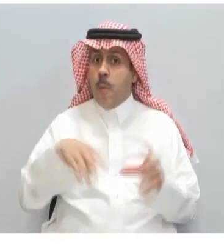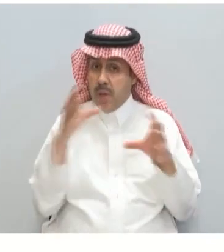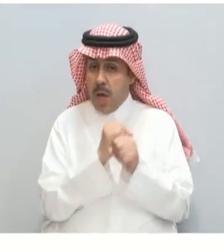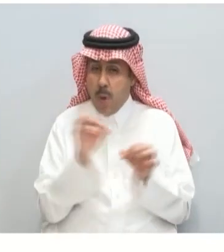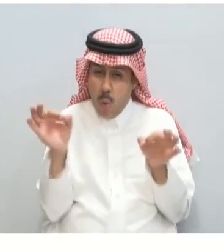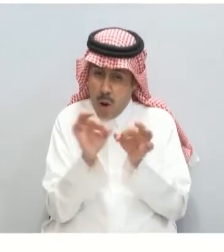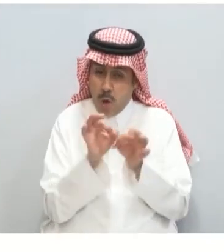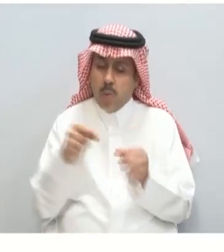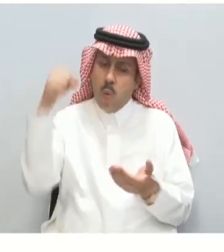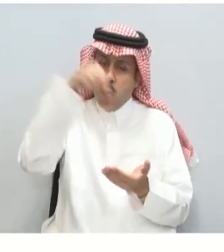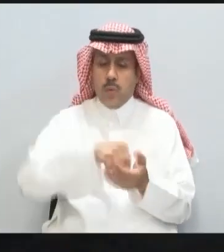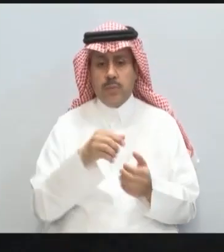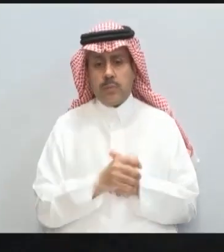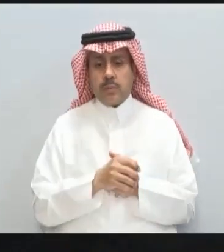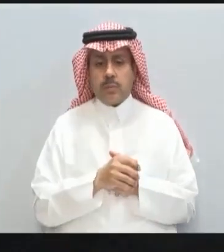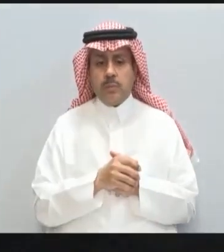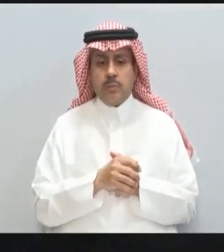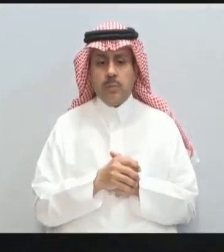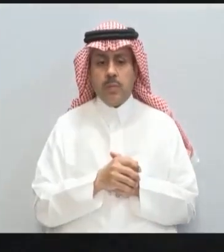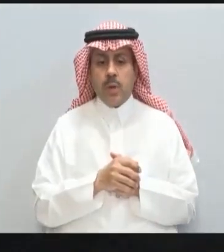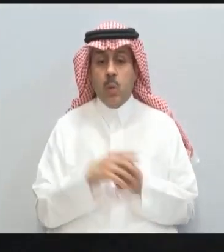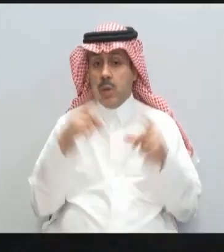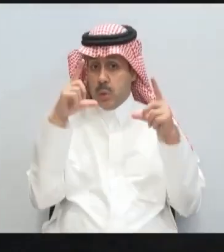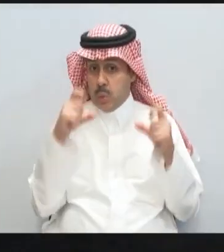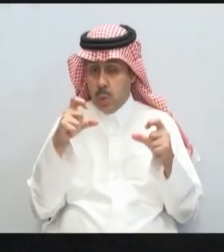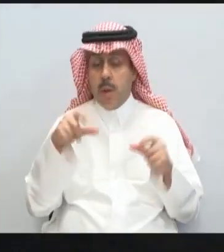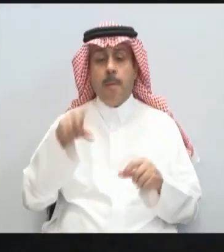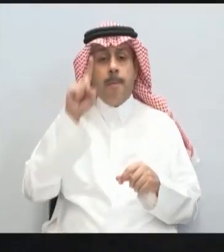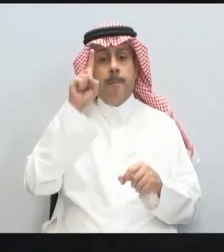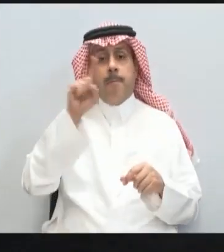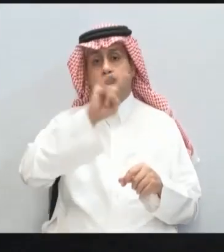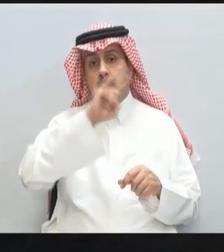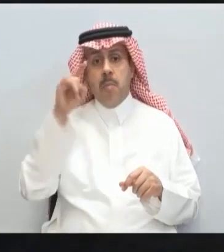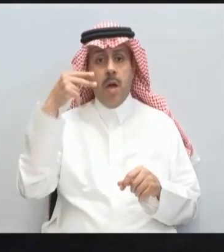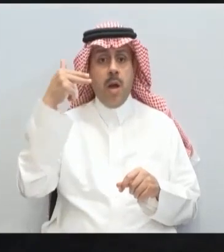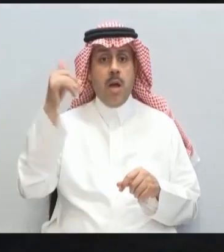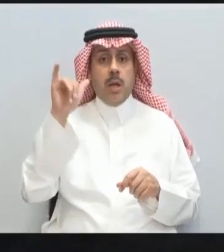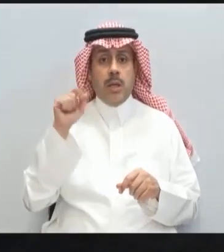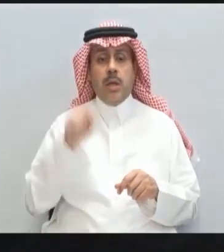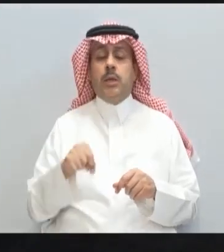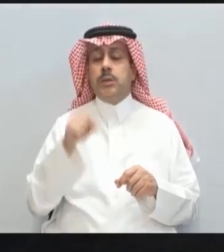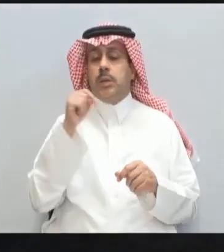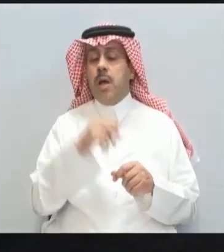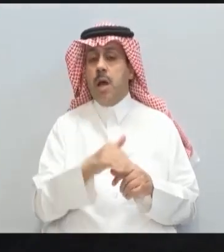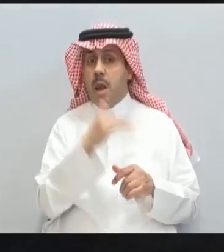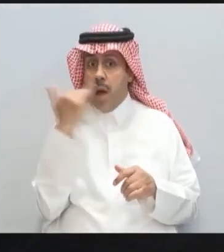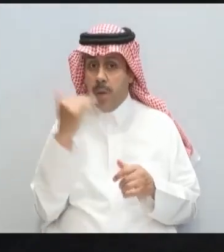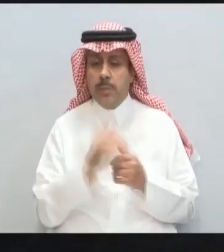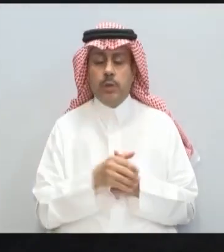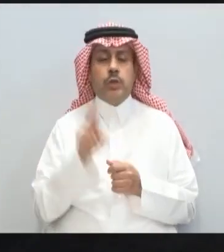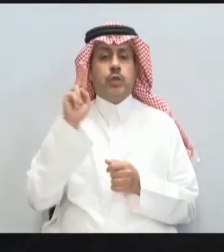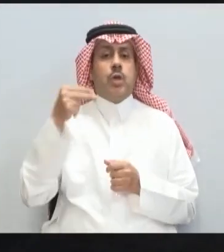وهذا ايها الطلاب والطالبات صوره بلاغيه معروفه عند العرب في التعبير عن امر